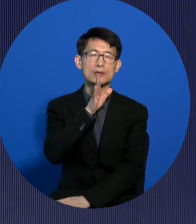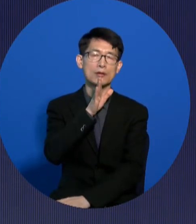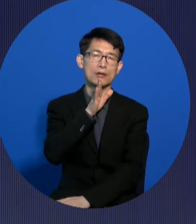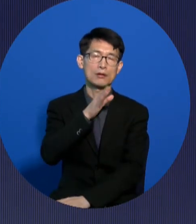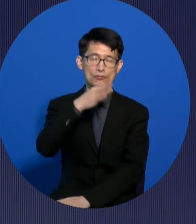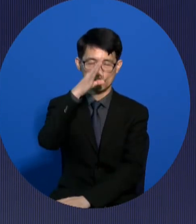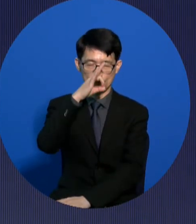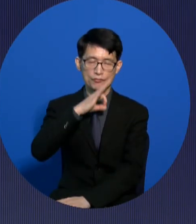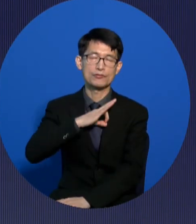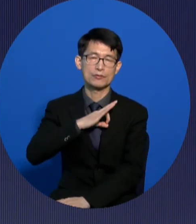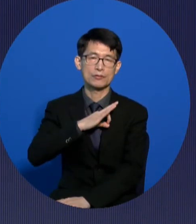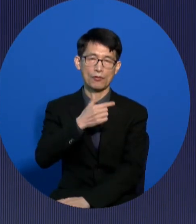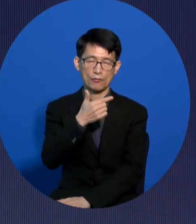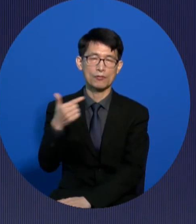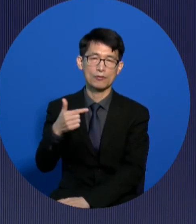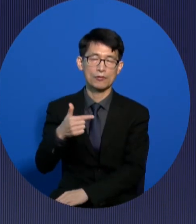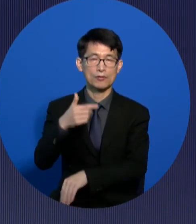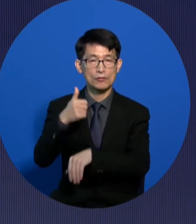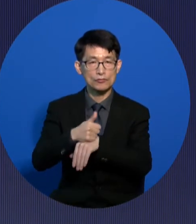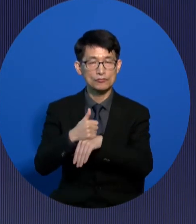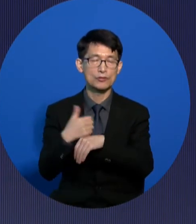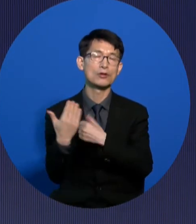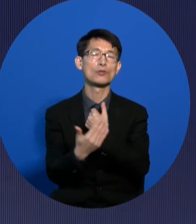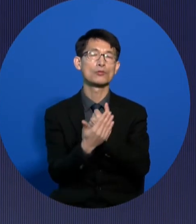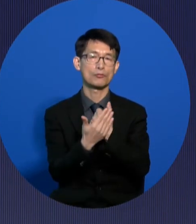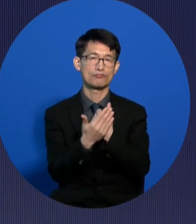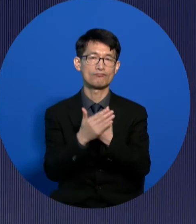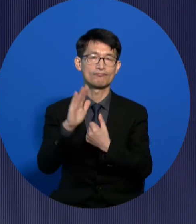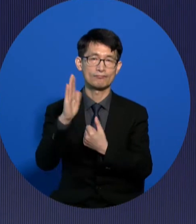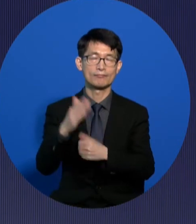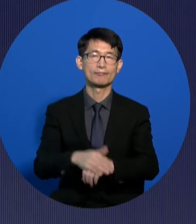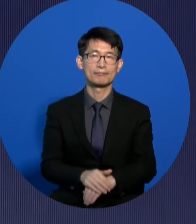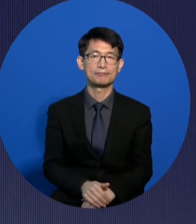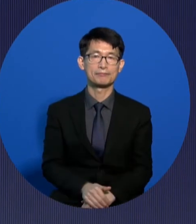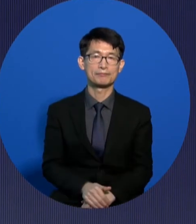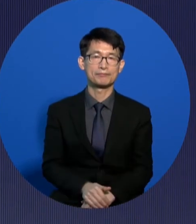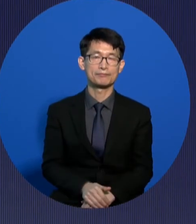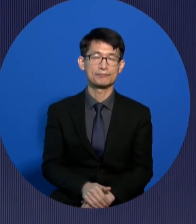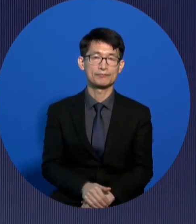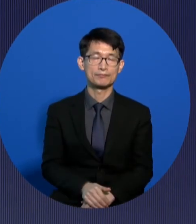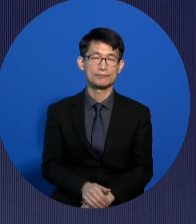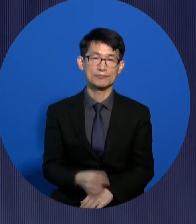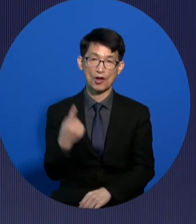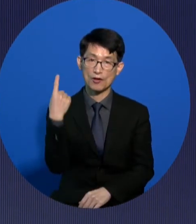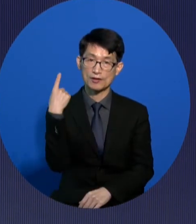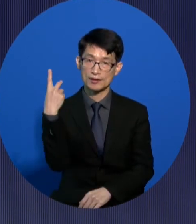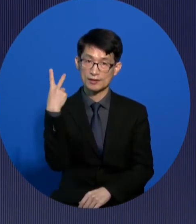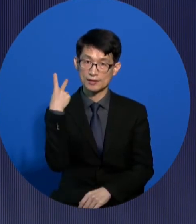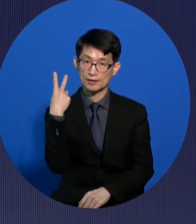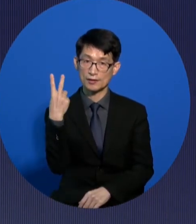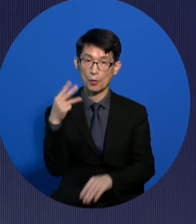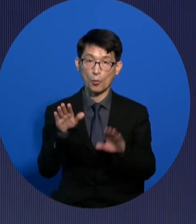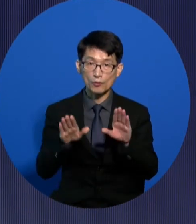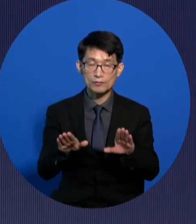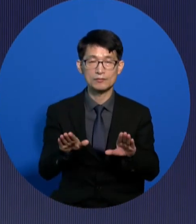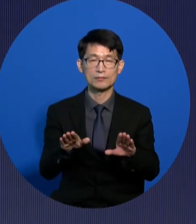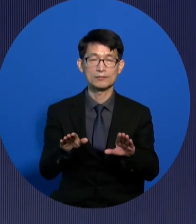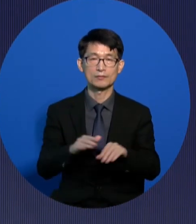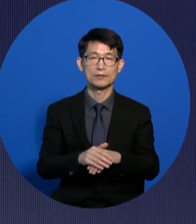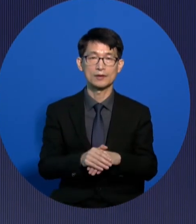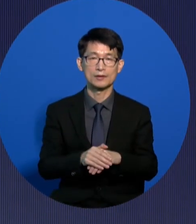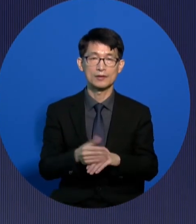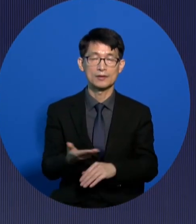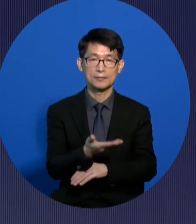수 있습니다. 그래서 2박 3일 동안 이 포럼에 참여해서 열띤 토론도